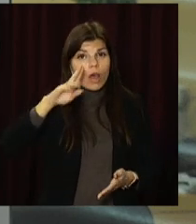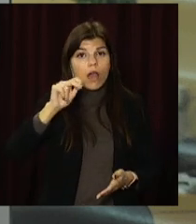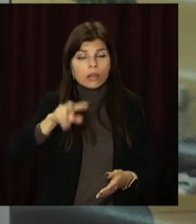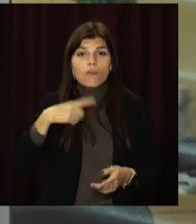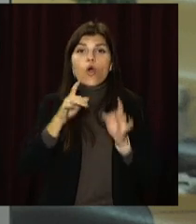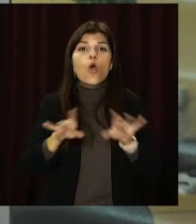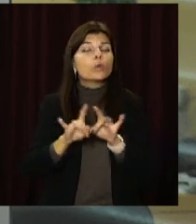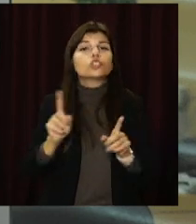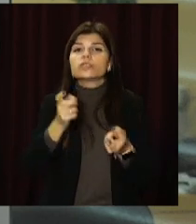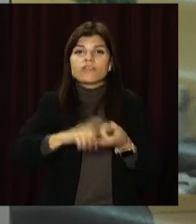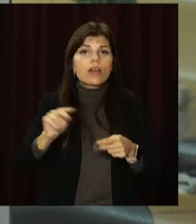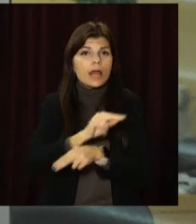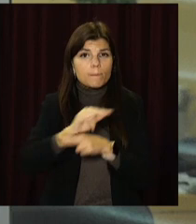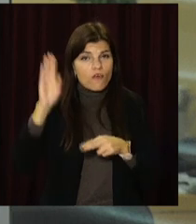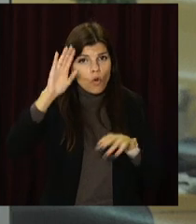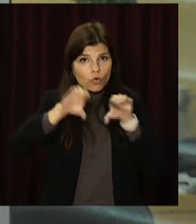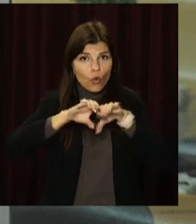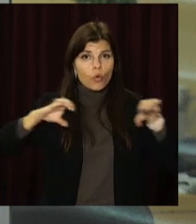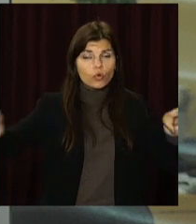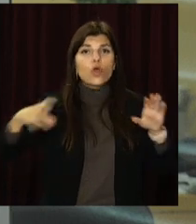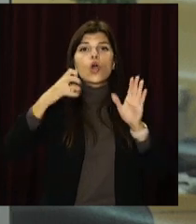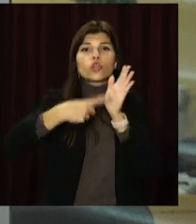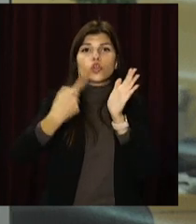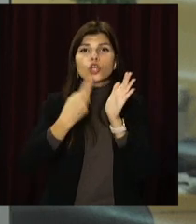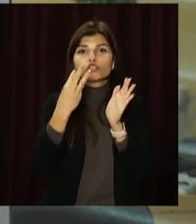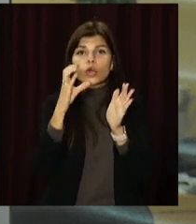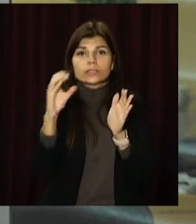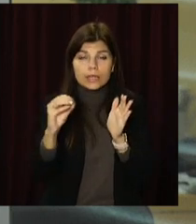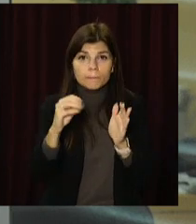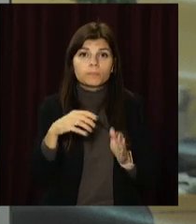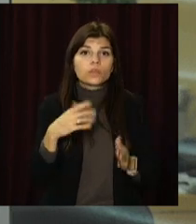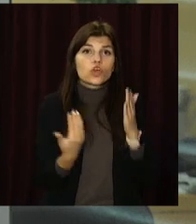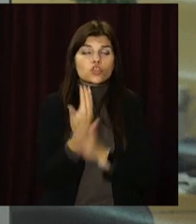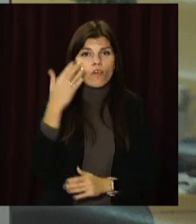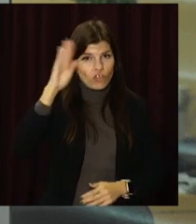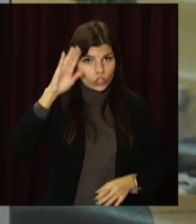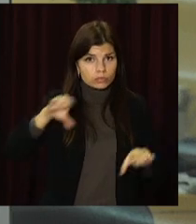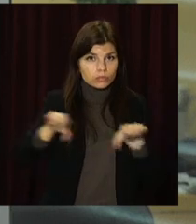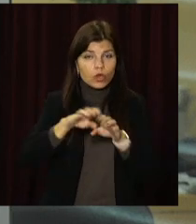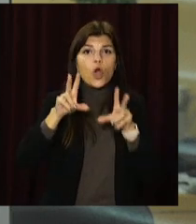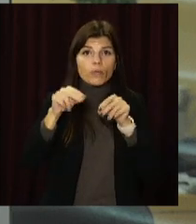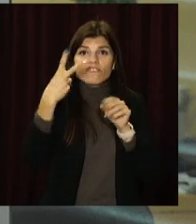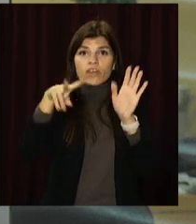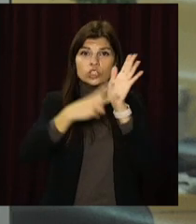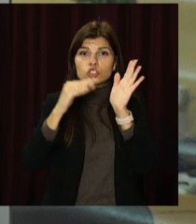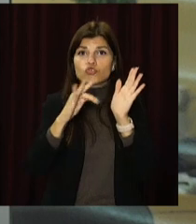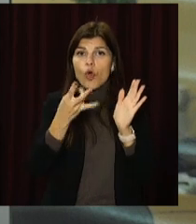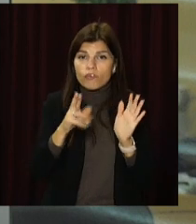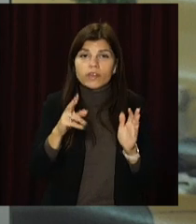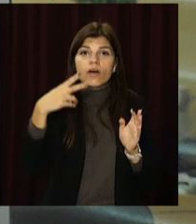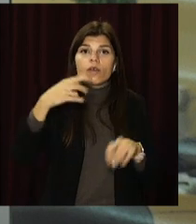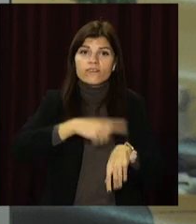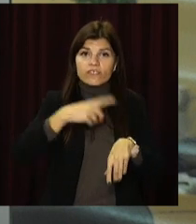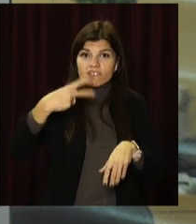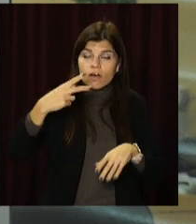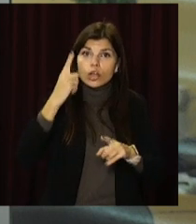пояснюють, це пов'язано із ремонтом водогону на Донецькому шосе. Відновити водопостачання обіцяють 27 жовтня о